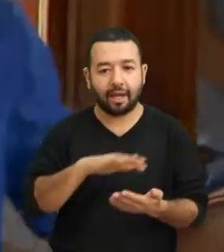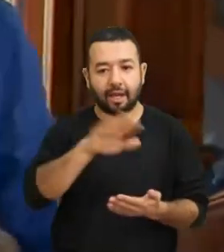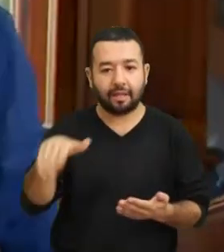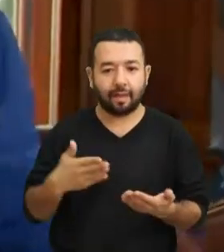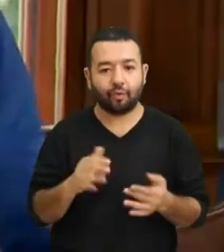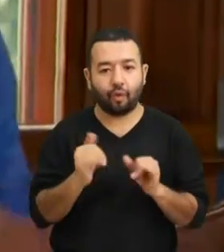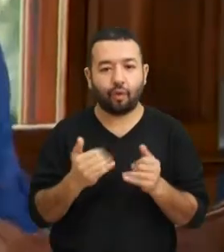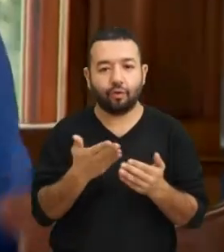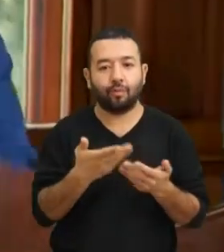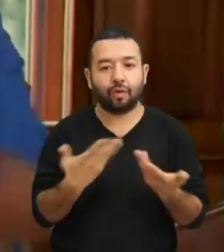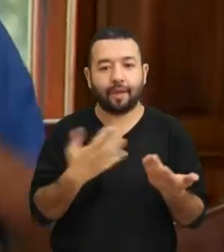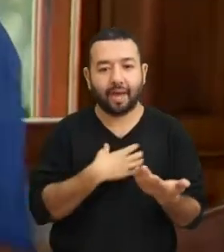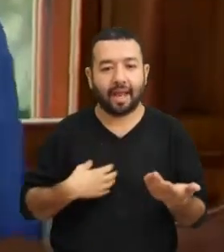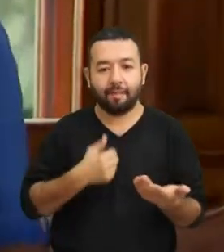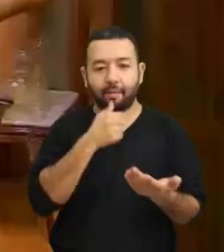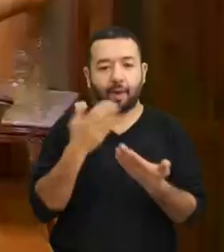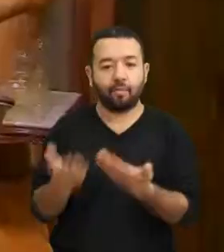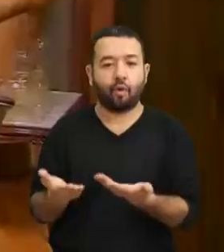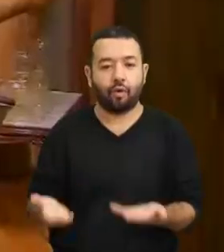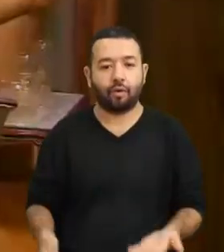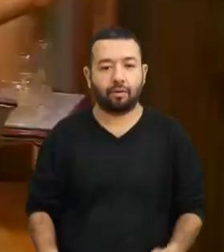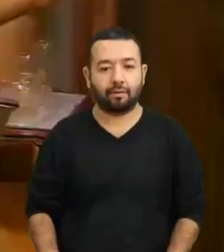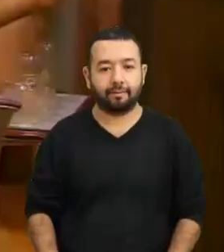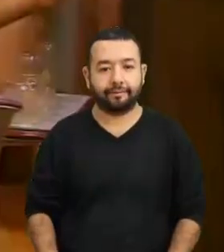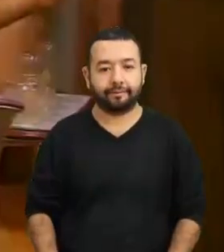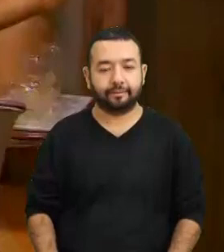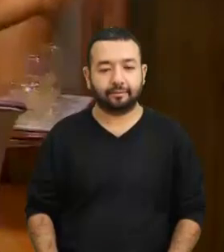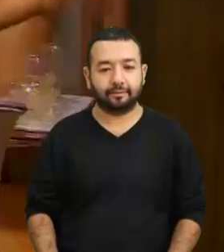bu oyuncu yaşlı çift değil benim annem babam.